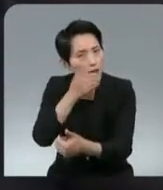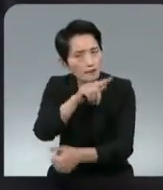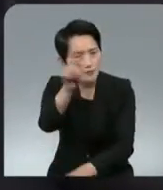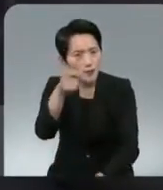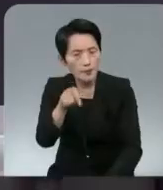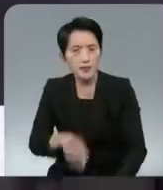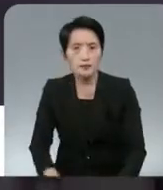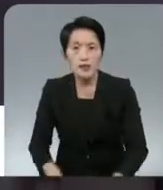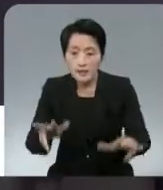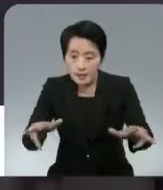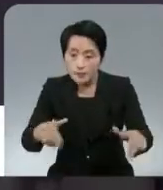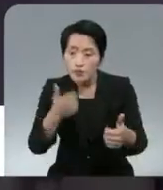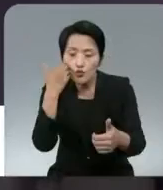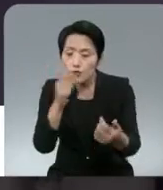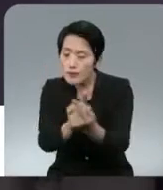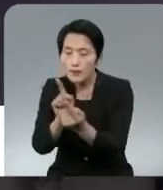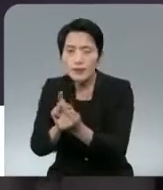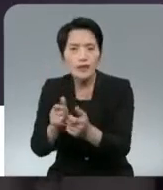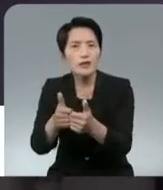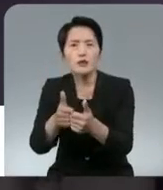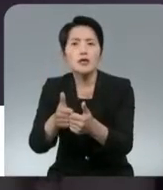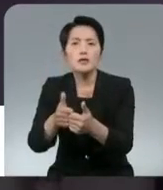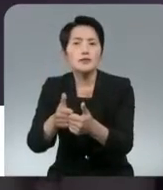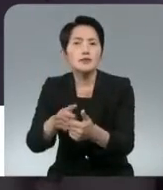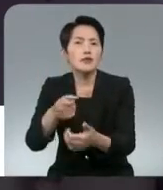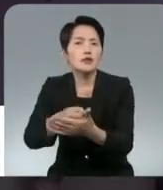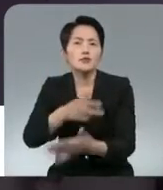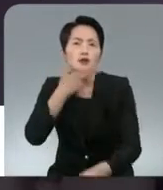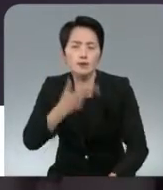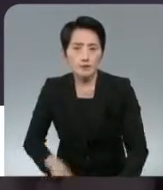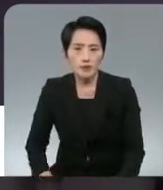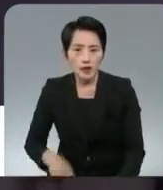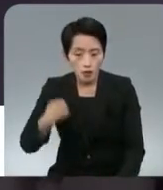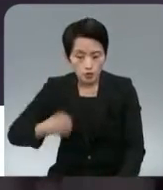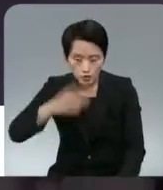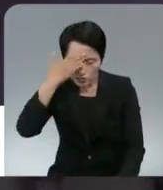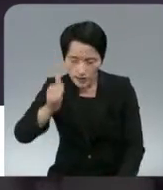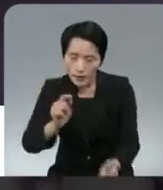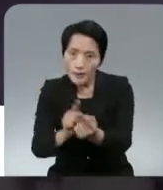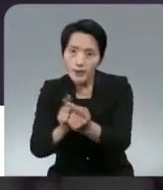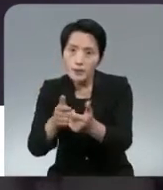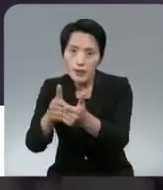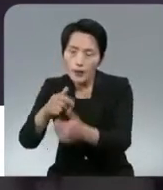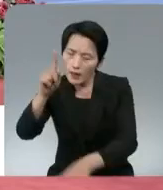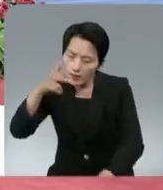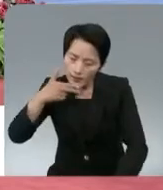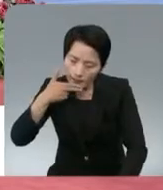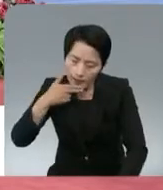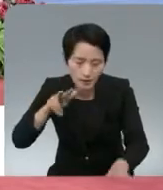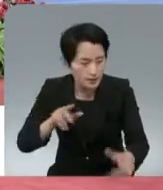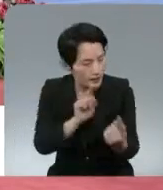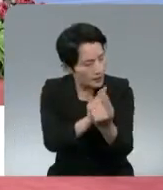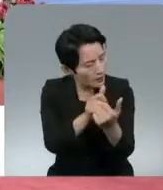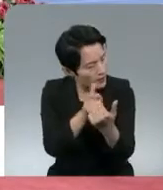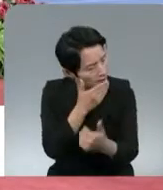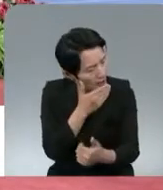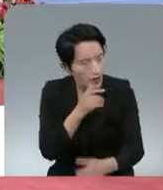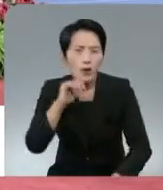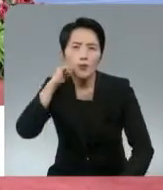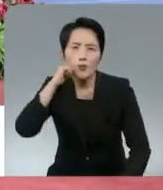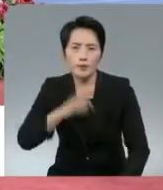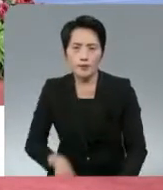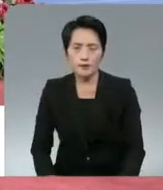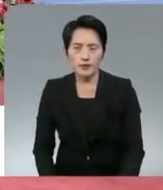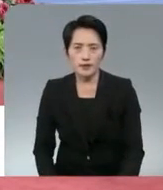Teilnahme am B20 Summit eine Zusammenkunft von Vertreter von Wirtschaftsorganisationen und Unternehmern sind geplant